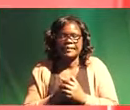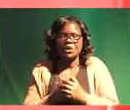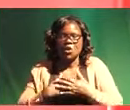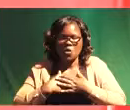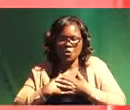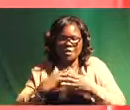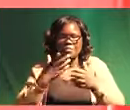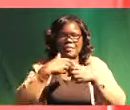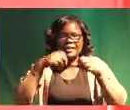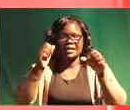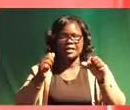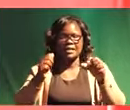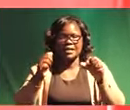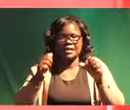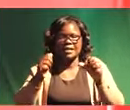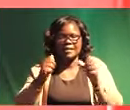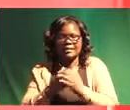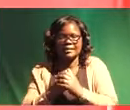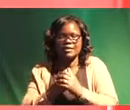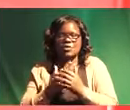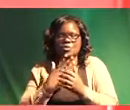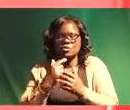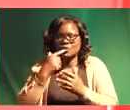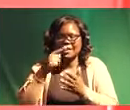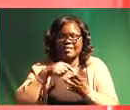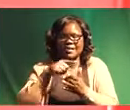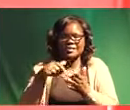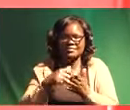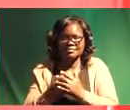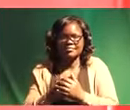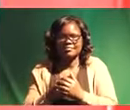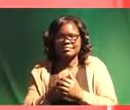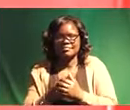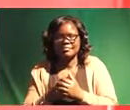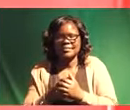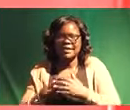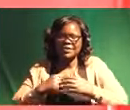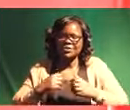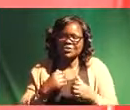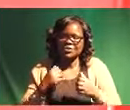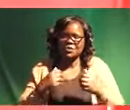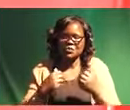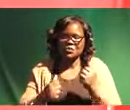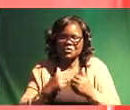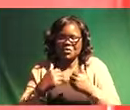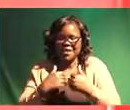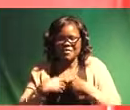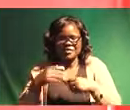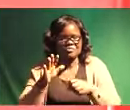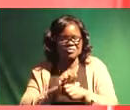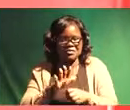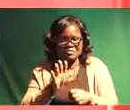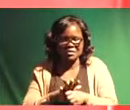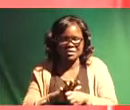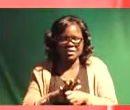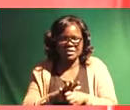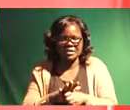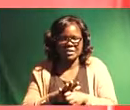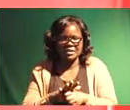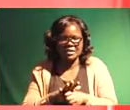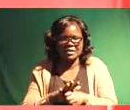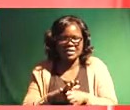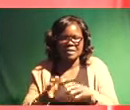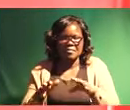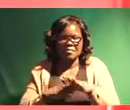Mheshimiwa rais, nataka kusema hivi. Furaha ile tulionayo ni mingi.